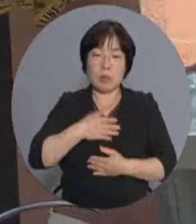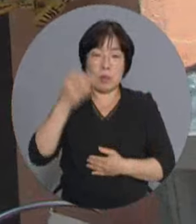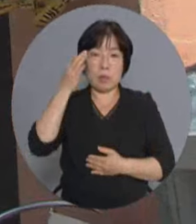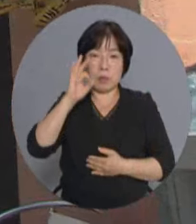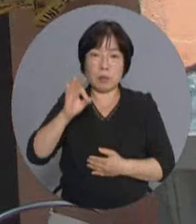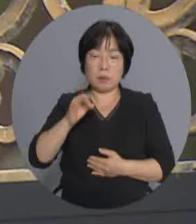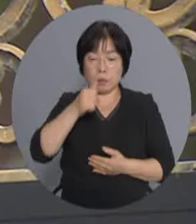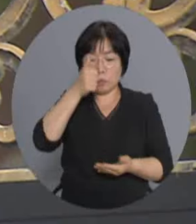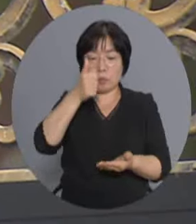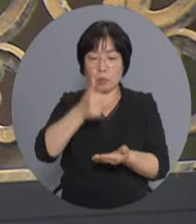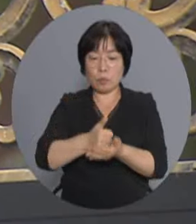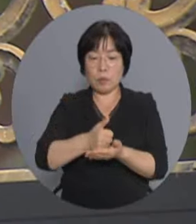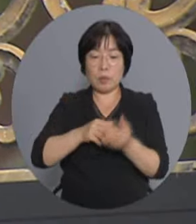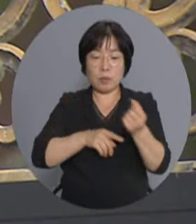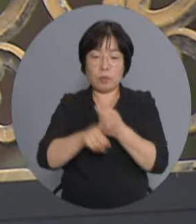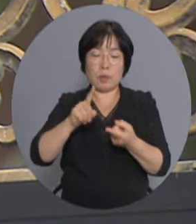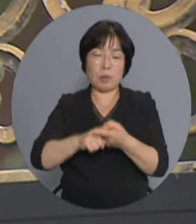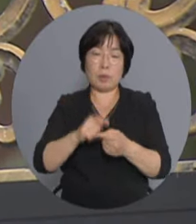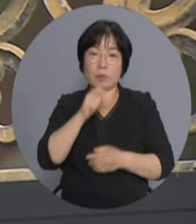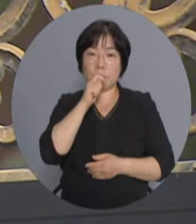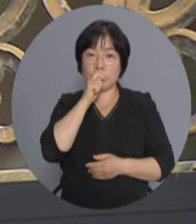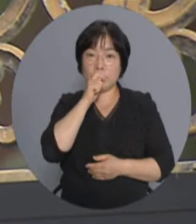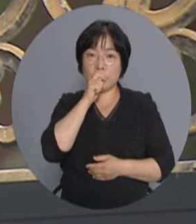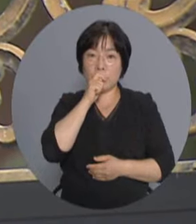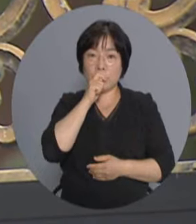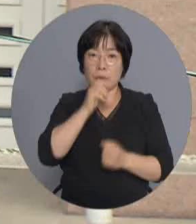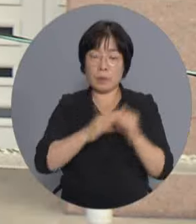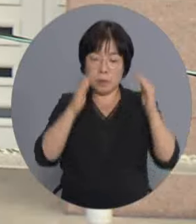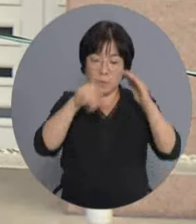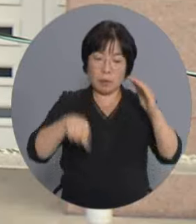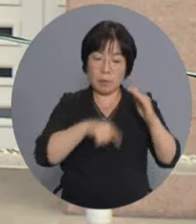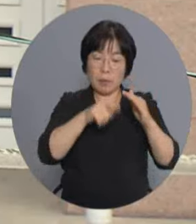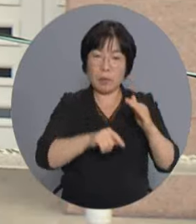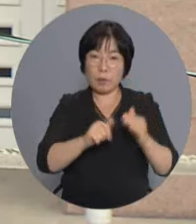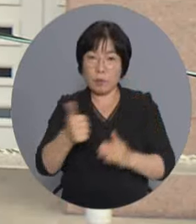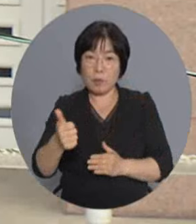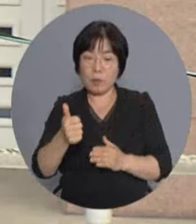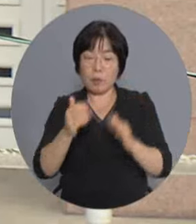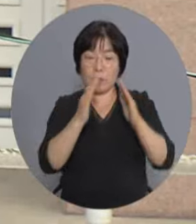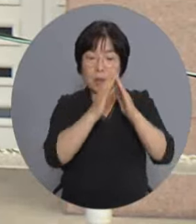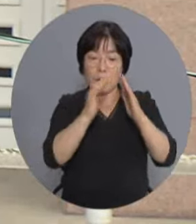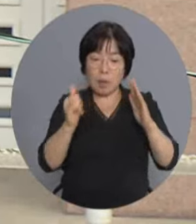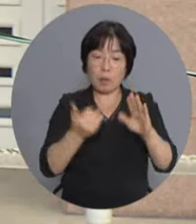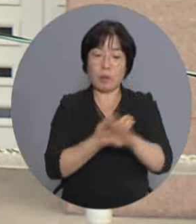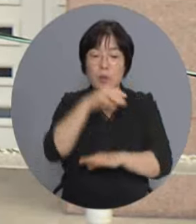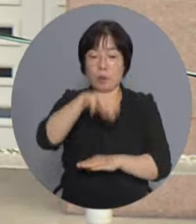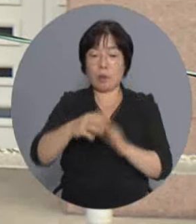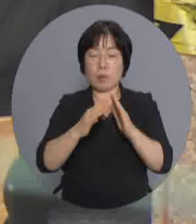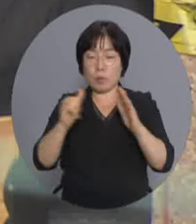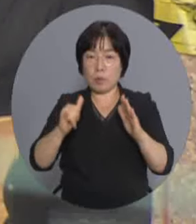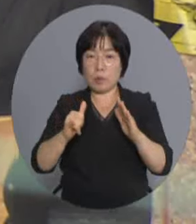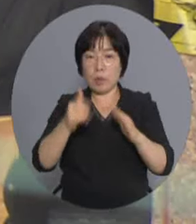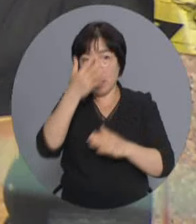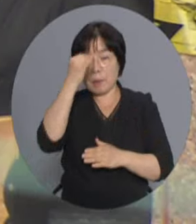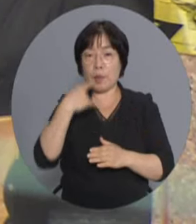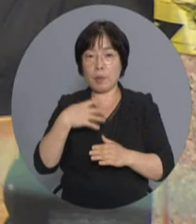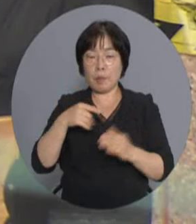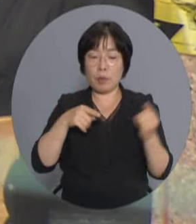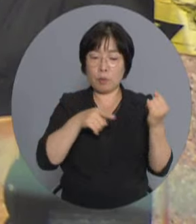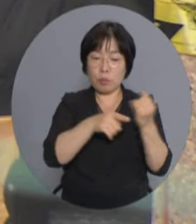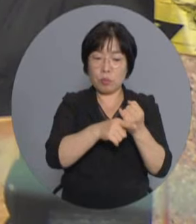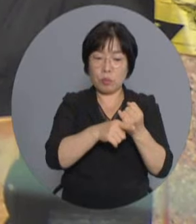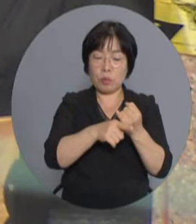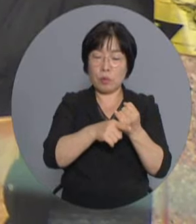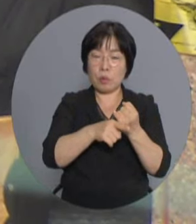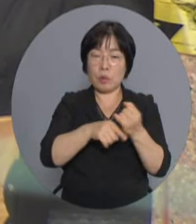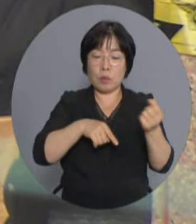사건 동기는 말하지 않고 있습니다. 또 집안에 숨진 할머니의 남편 등 다른 가족이 있었는데도 할머니에게만